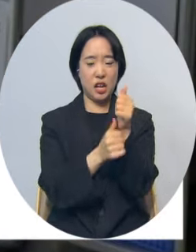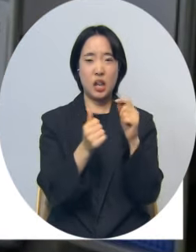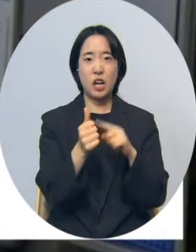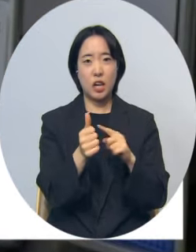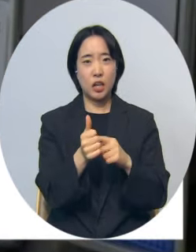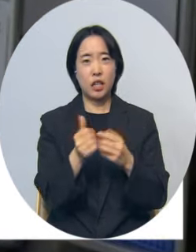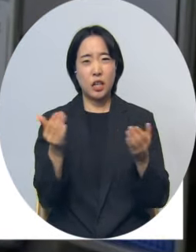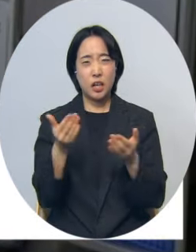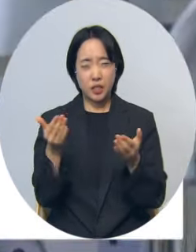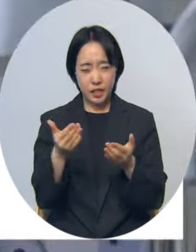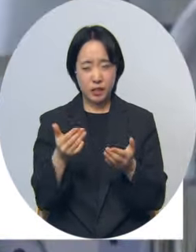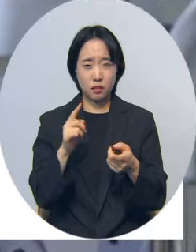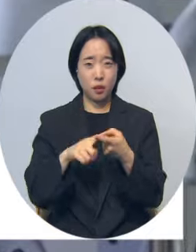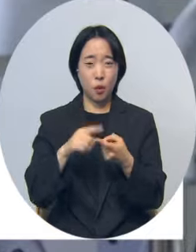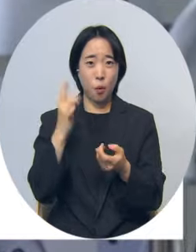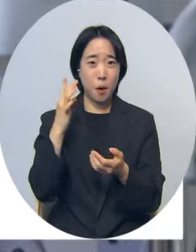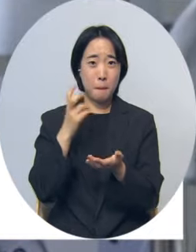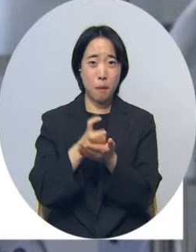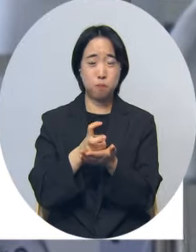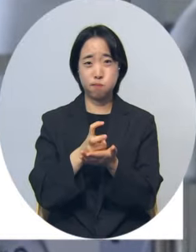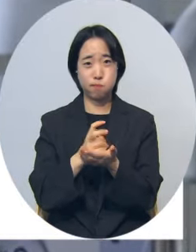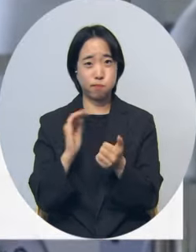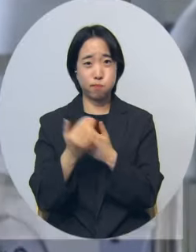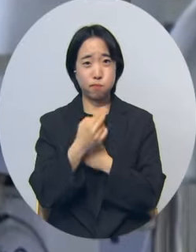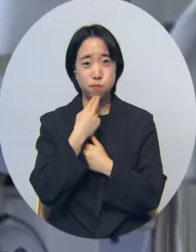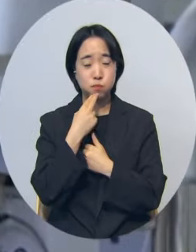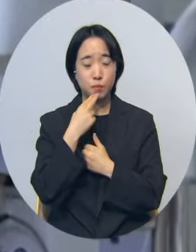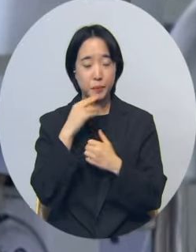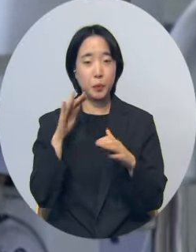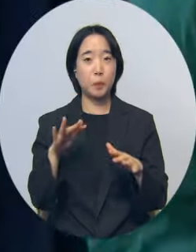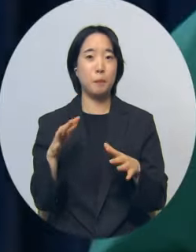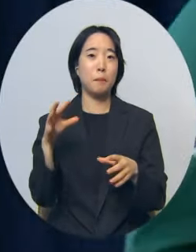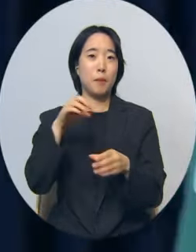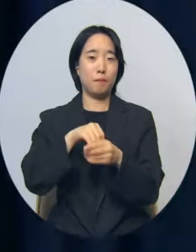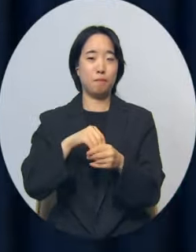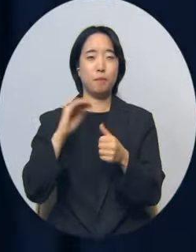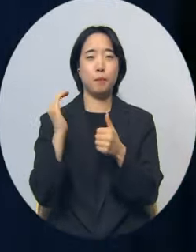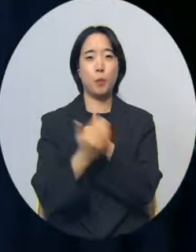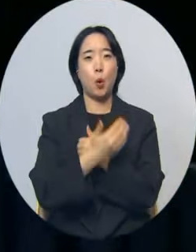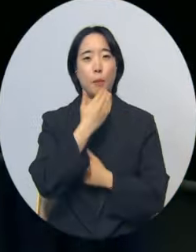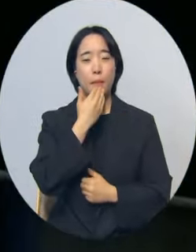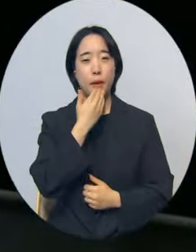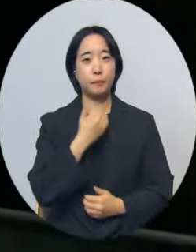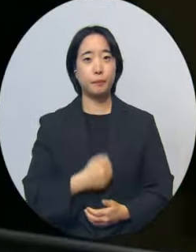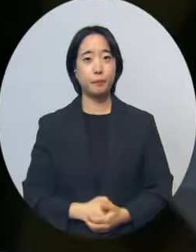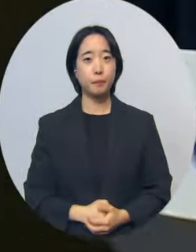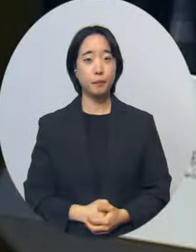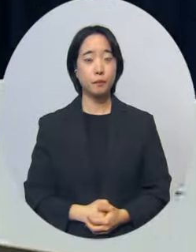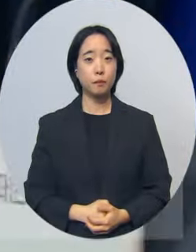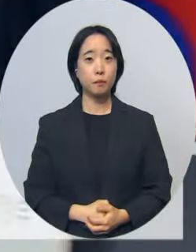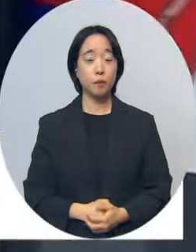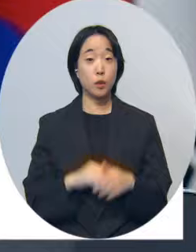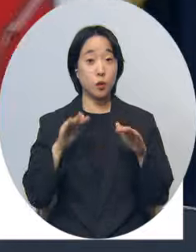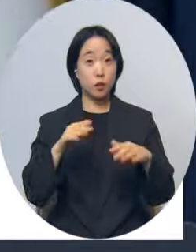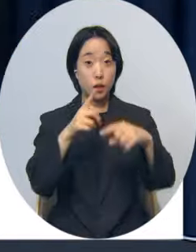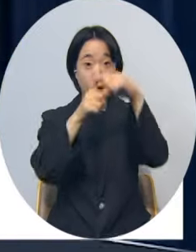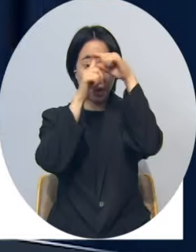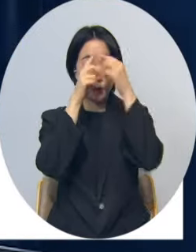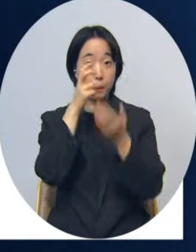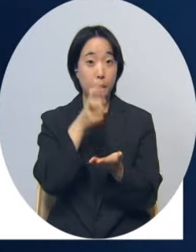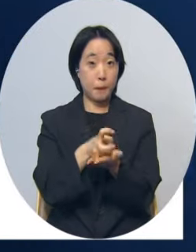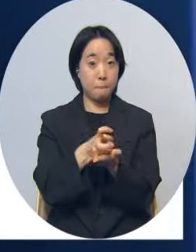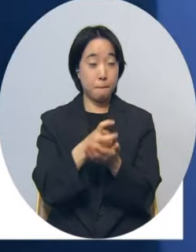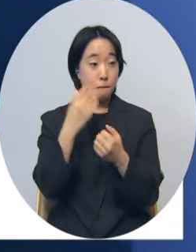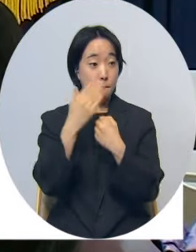인력의 의료 행위를 법적으로 보호하는 방안이 담겼습니다. 정부는 이번 간호법 제정으로 간호사